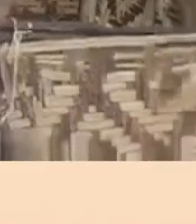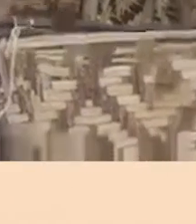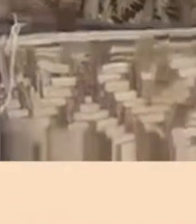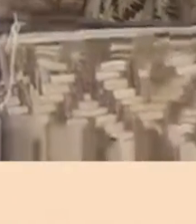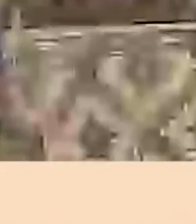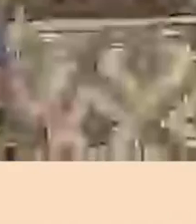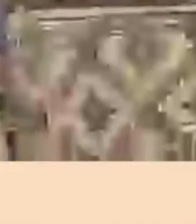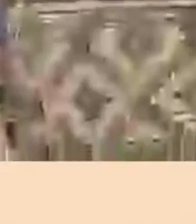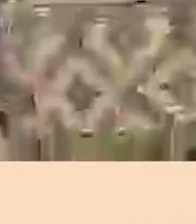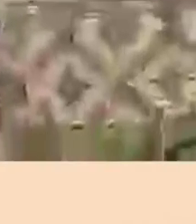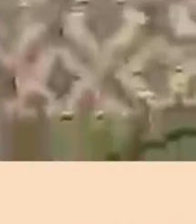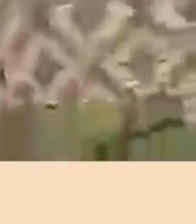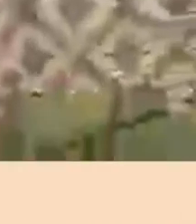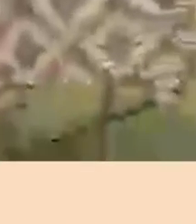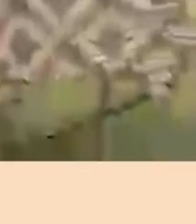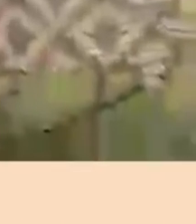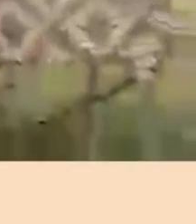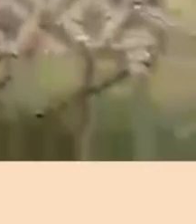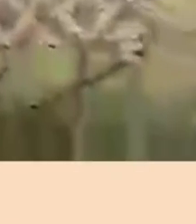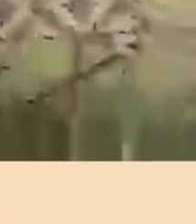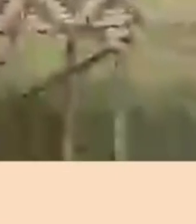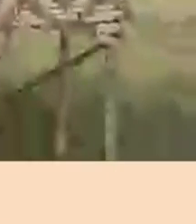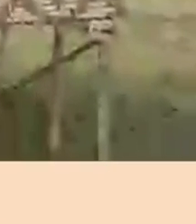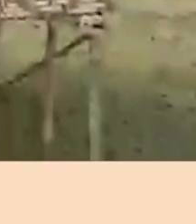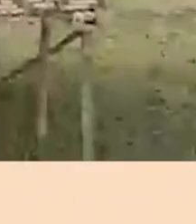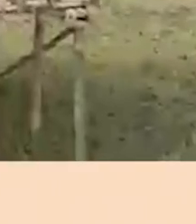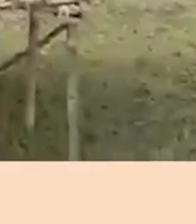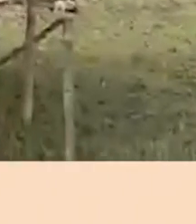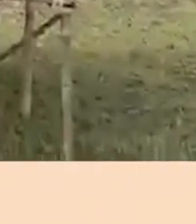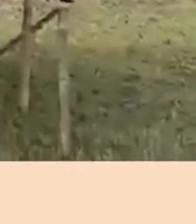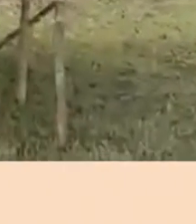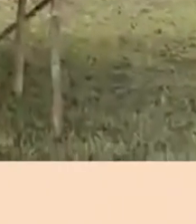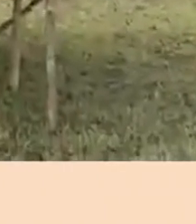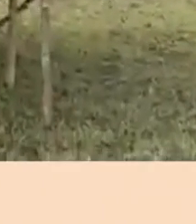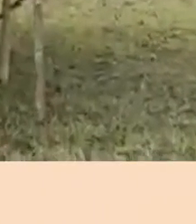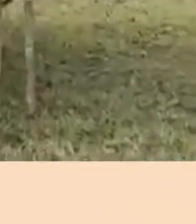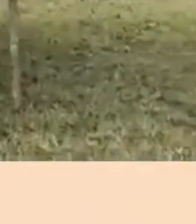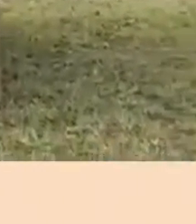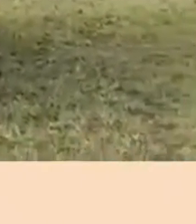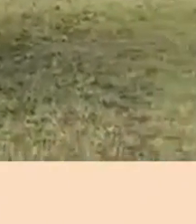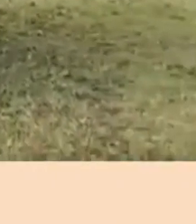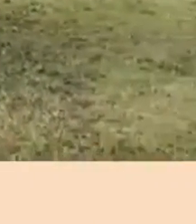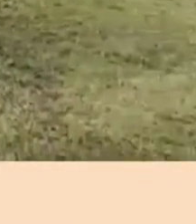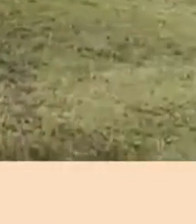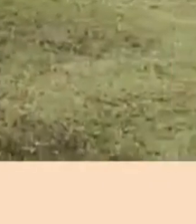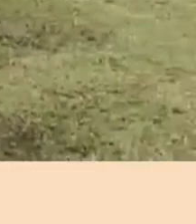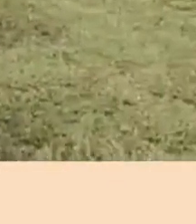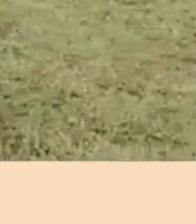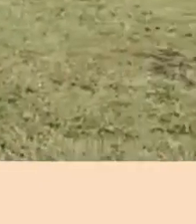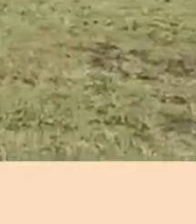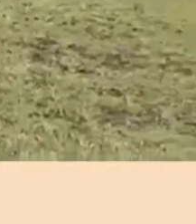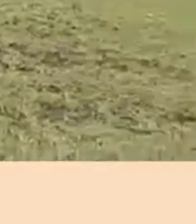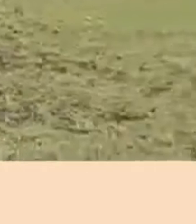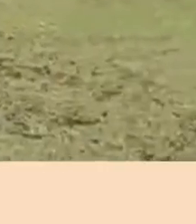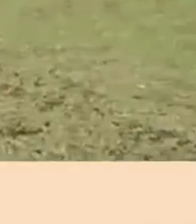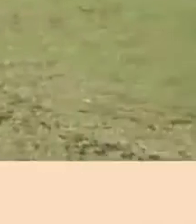Hai kawan-kawan, nama saya Samuel. Umur saya 11 tahun. Saya bersekolah di SK Masal